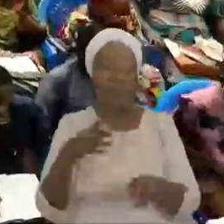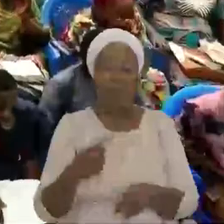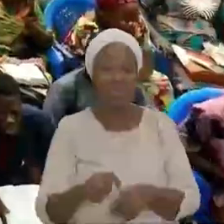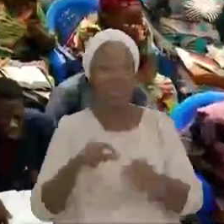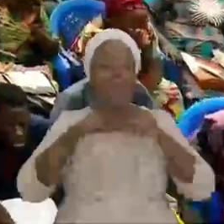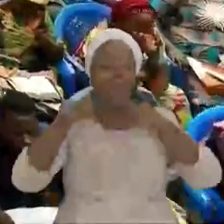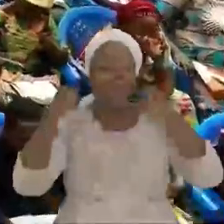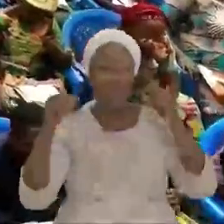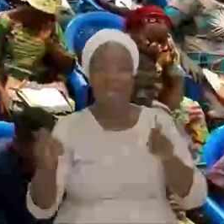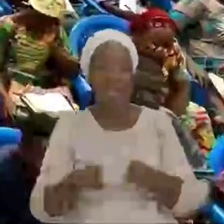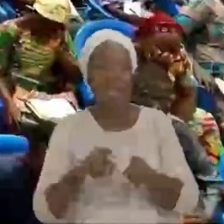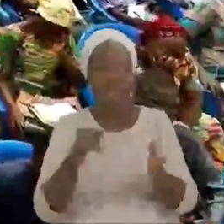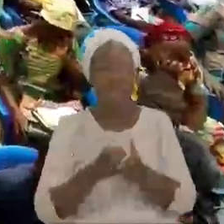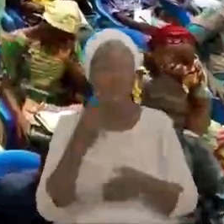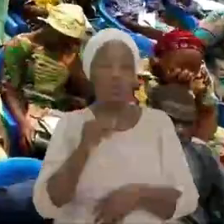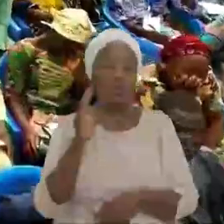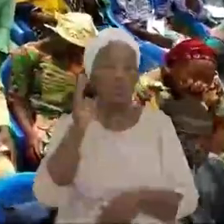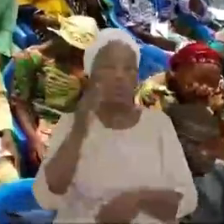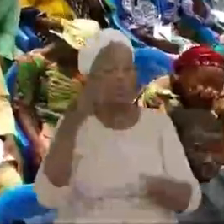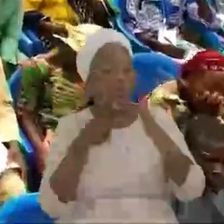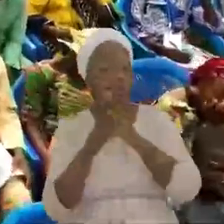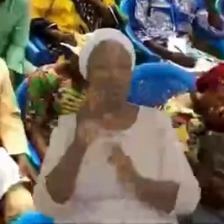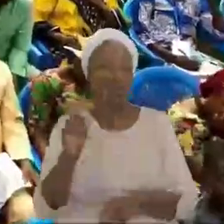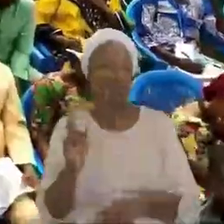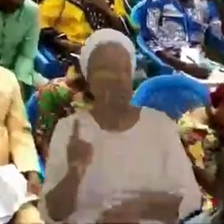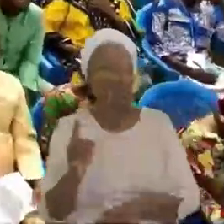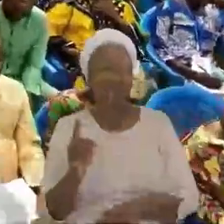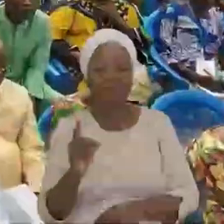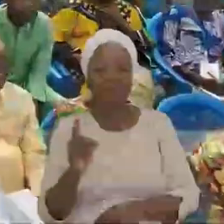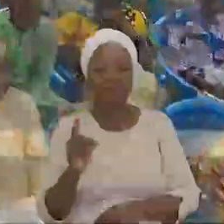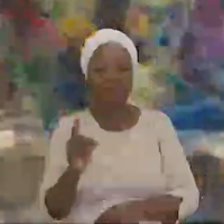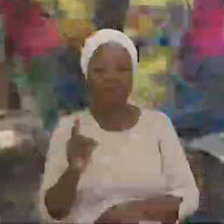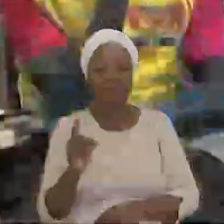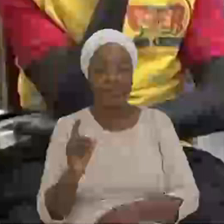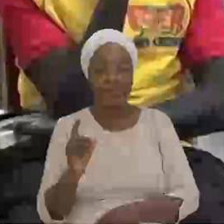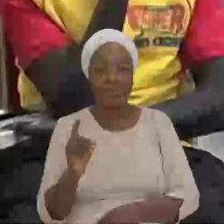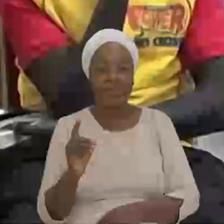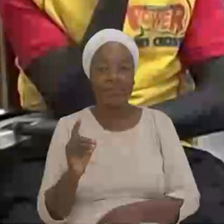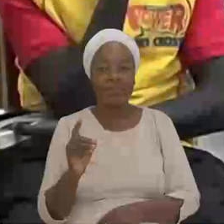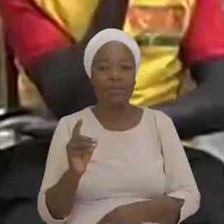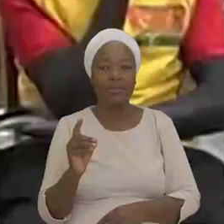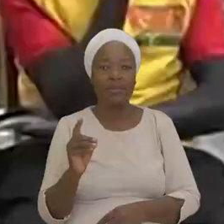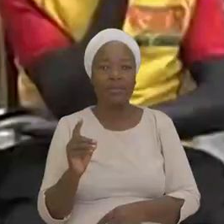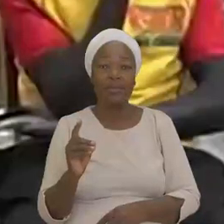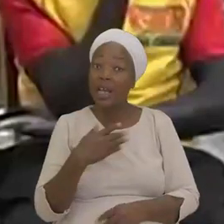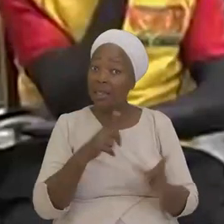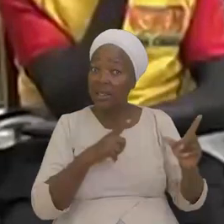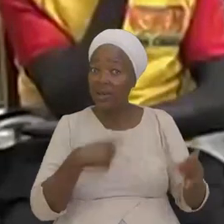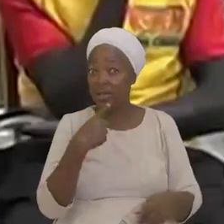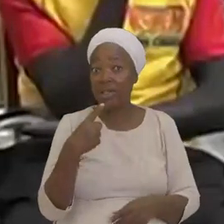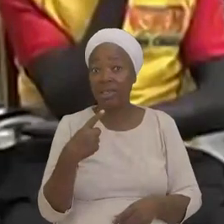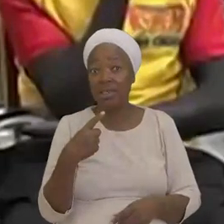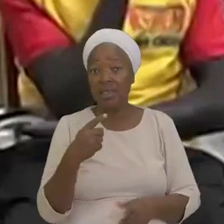Tu veux qu'il te serve comme le sacrificateur prédit.